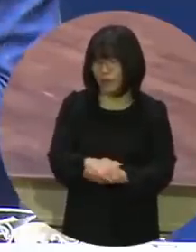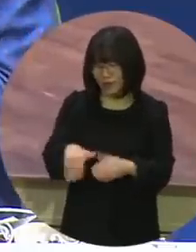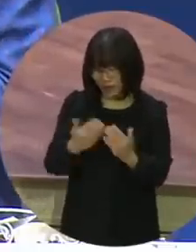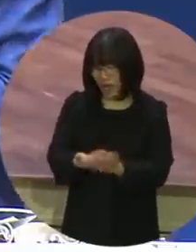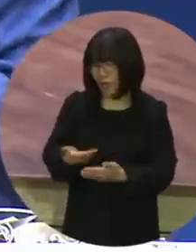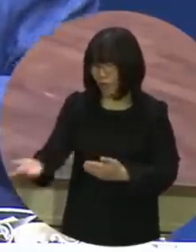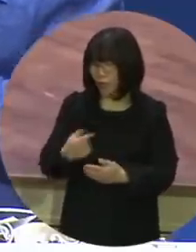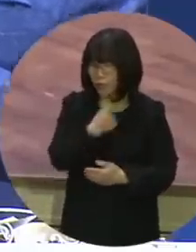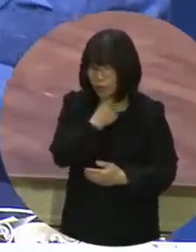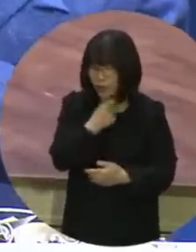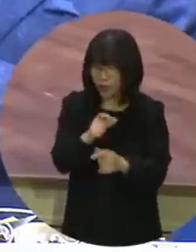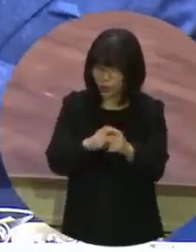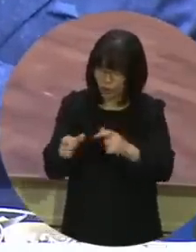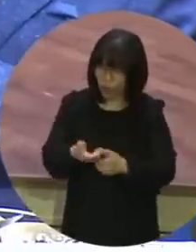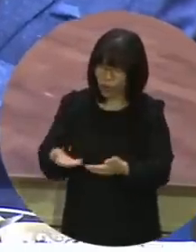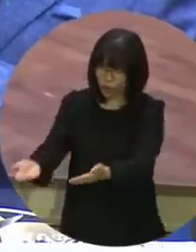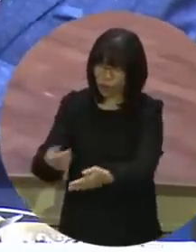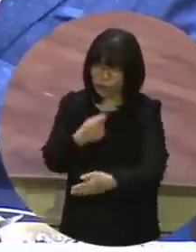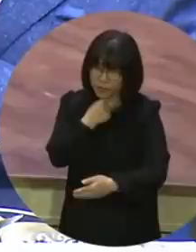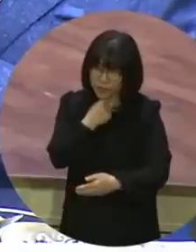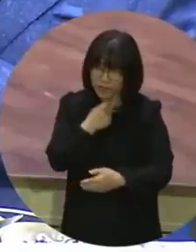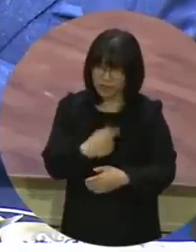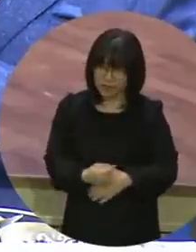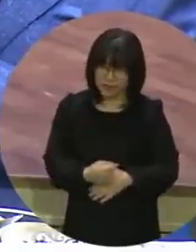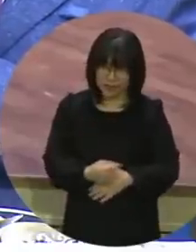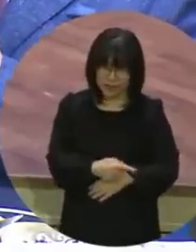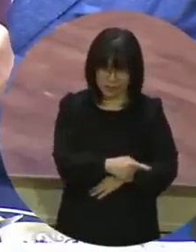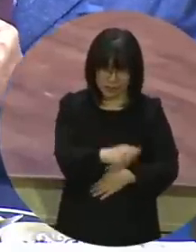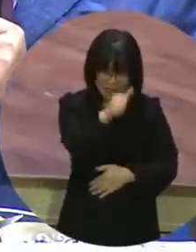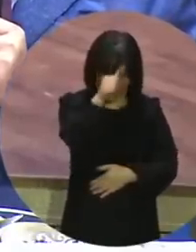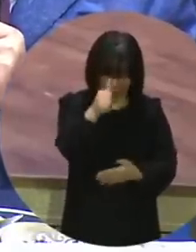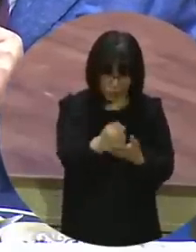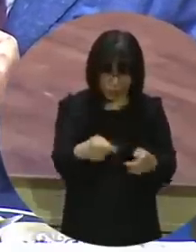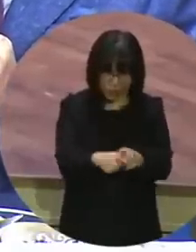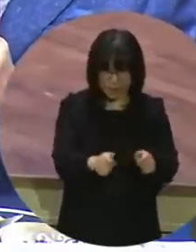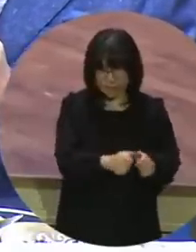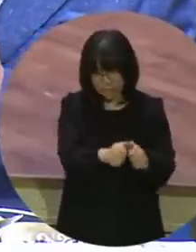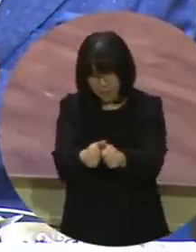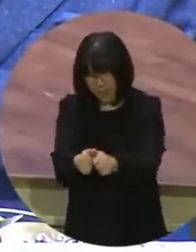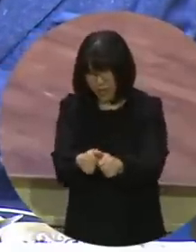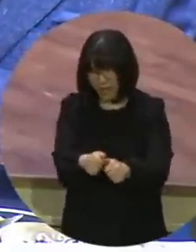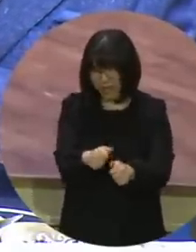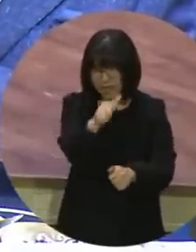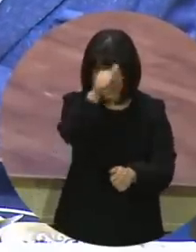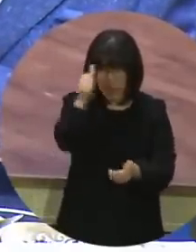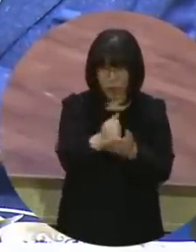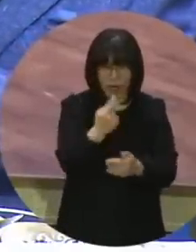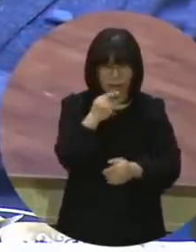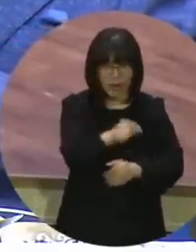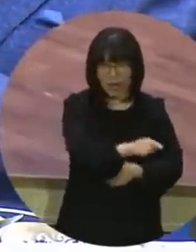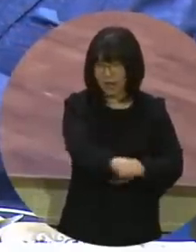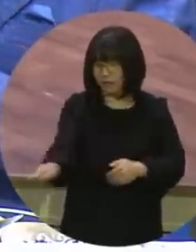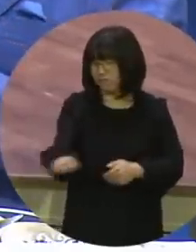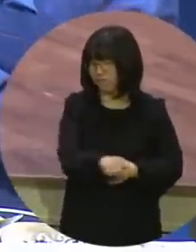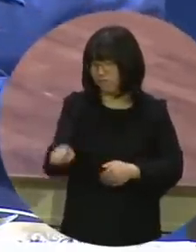같이 다니면서. 얼마나 멋있어. 선교사들 막 다 뻘이 다 보이는데.